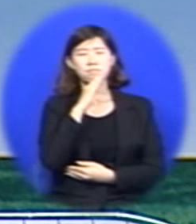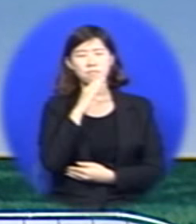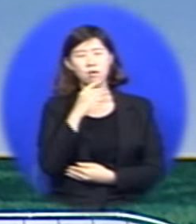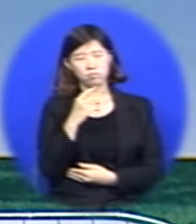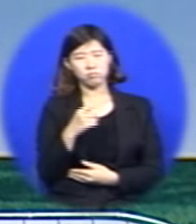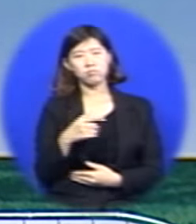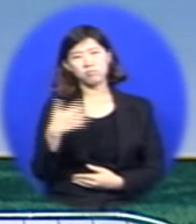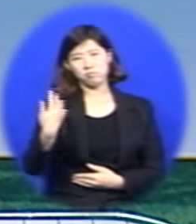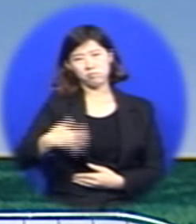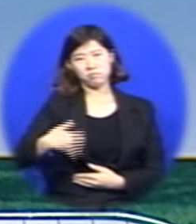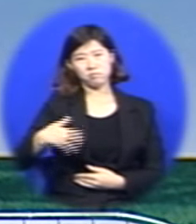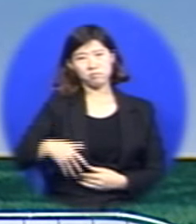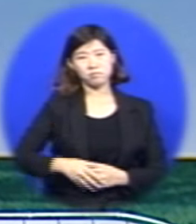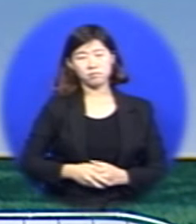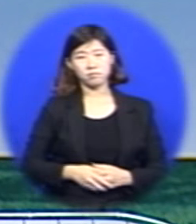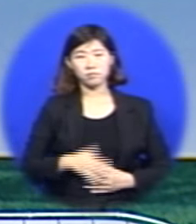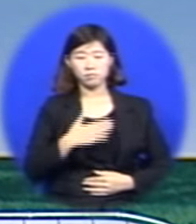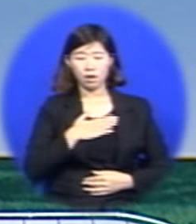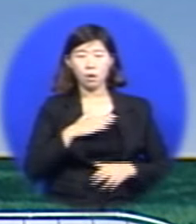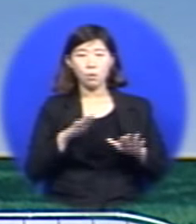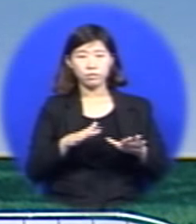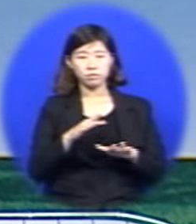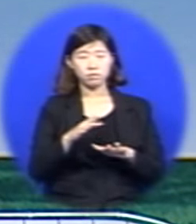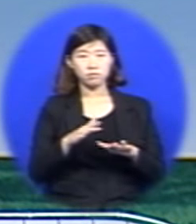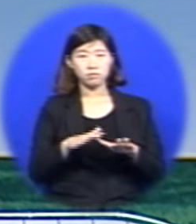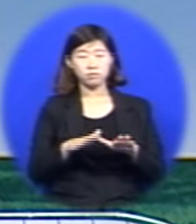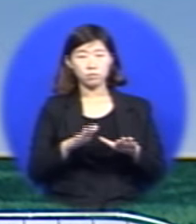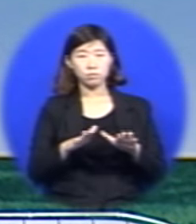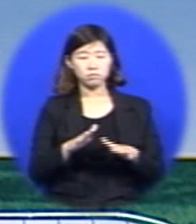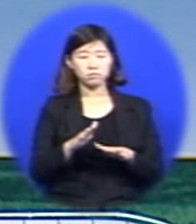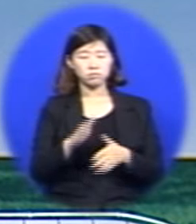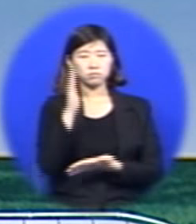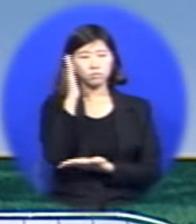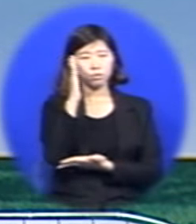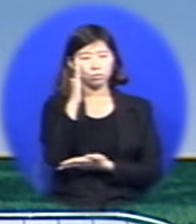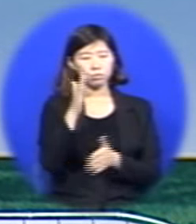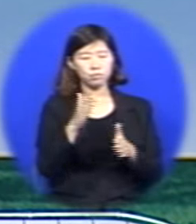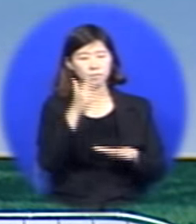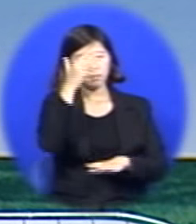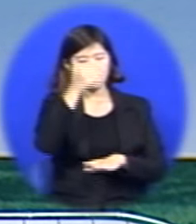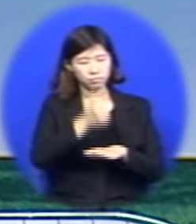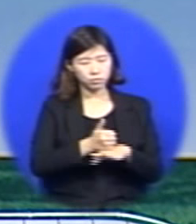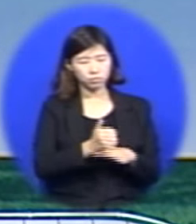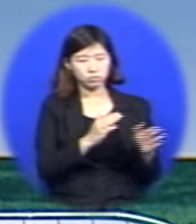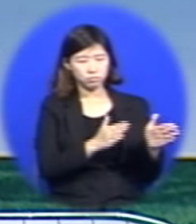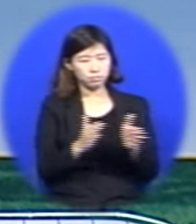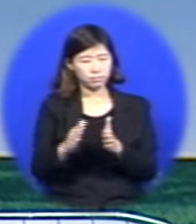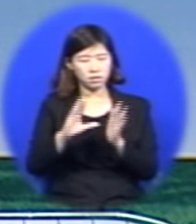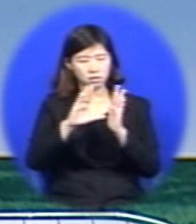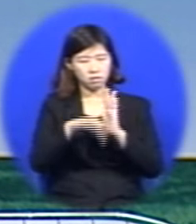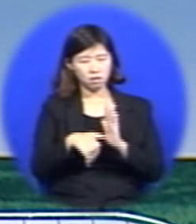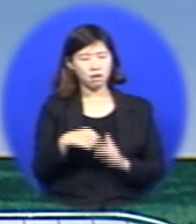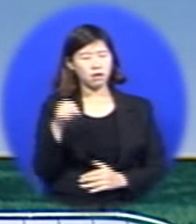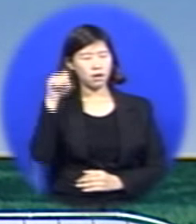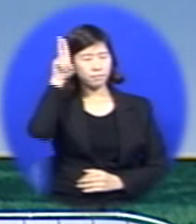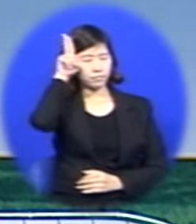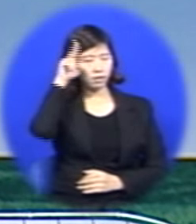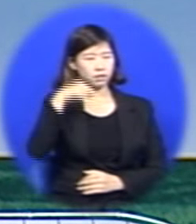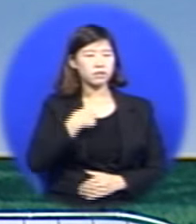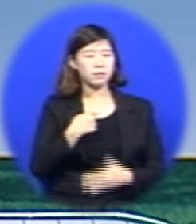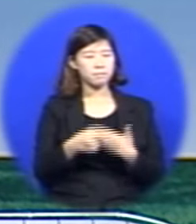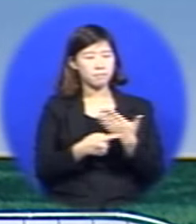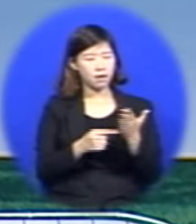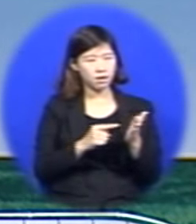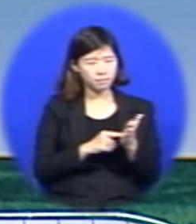준비를 마무리할 때 갑자기 마음에 내가 요즘에 선교사님들 영성일기에